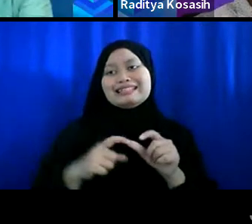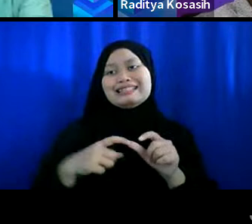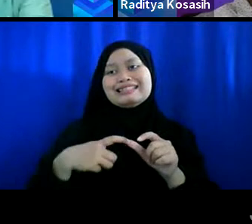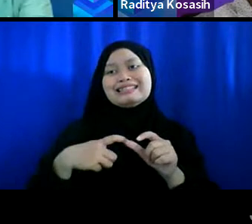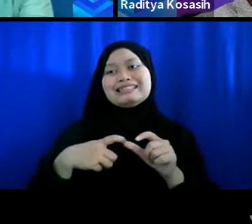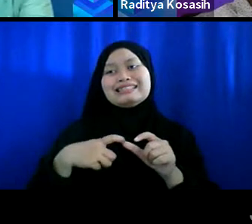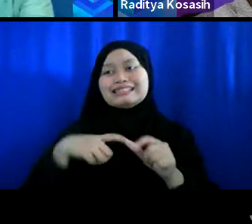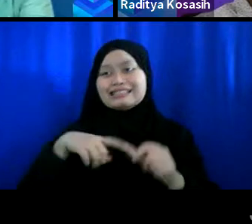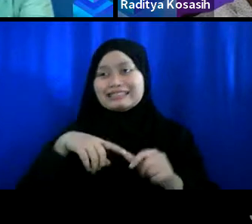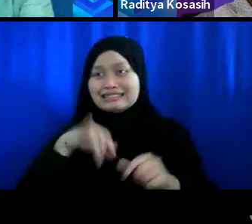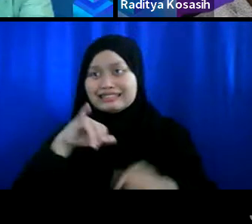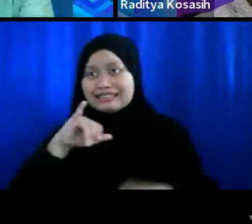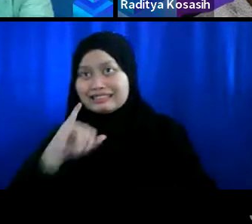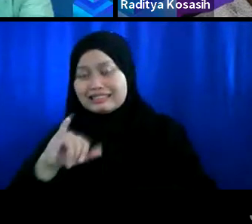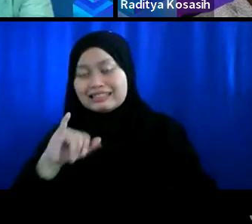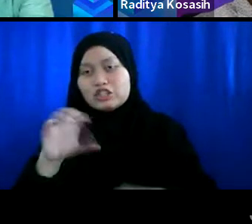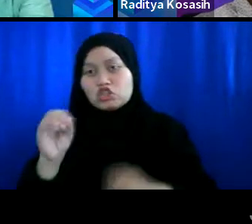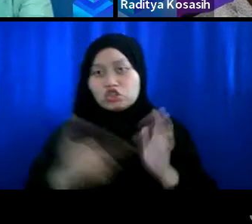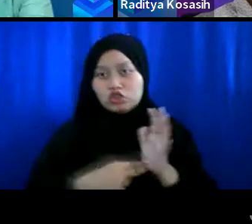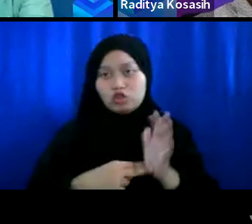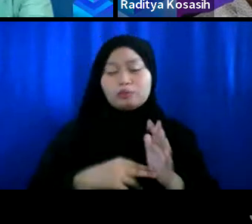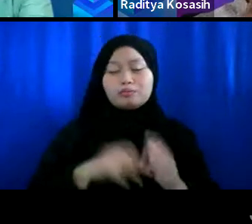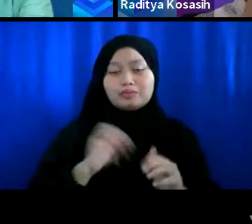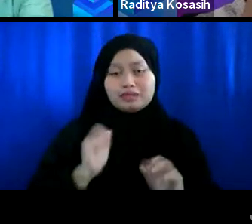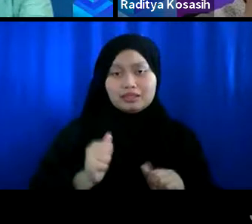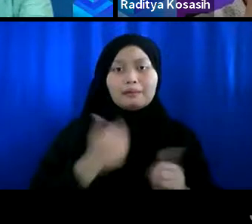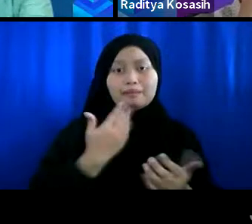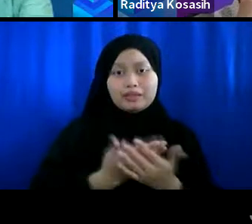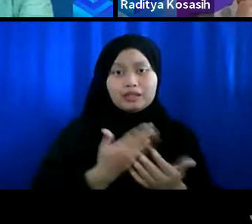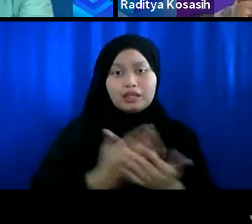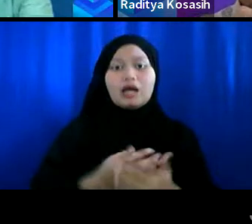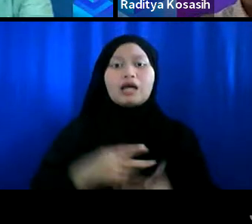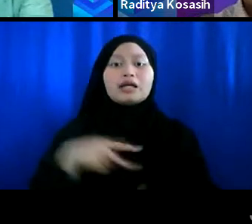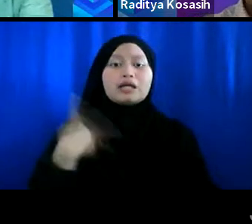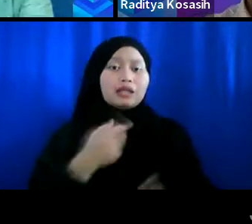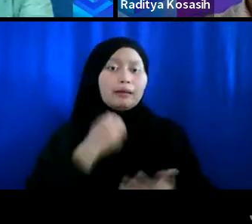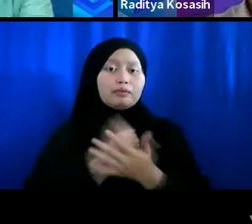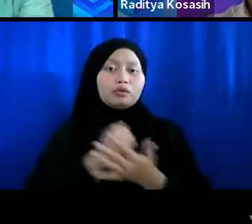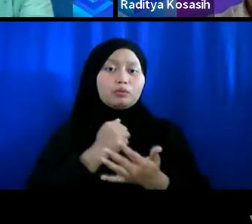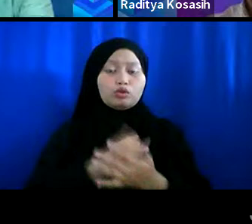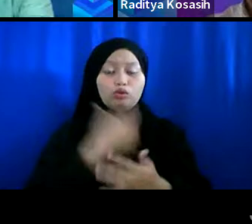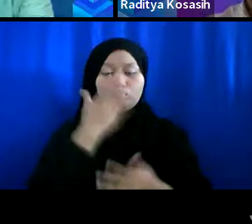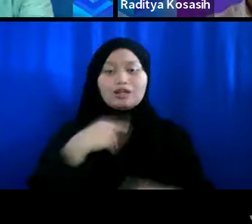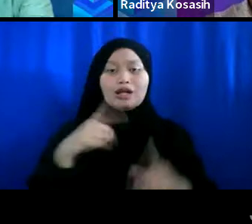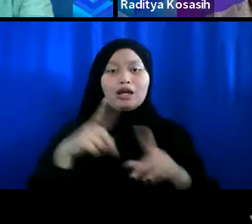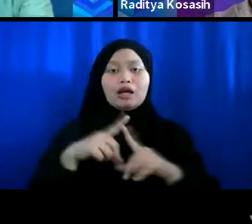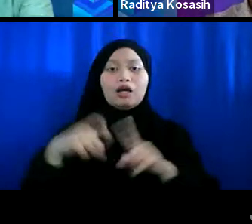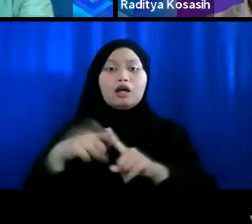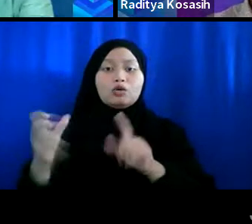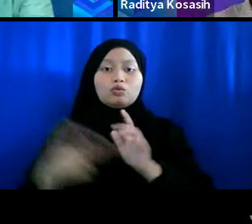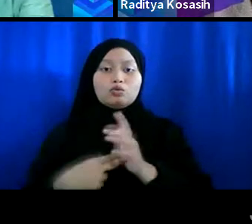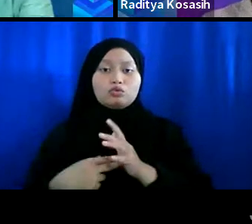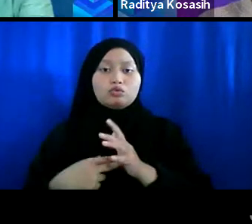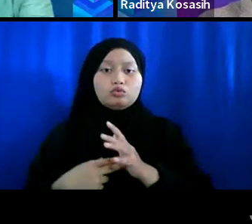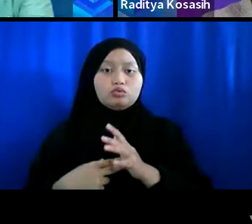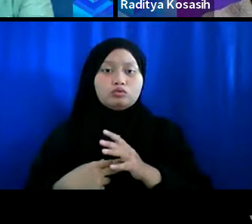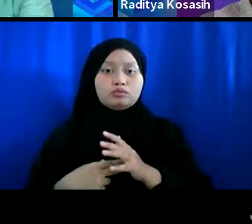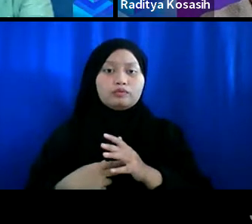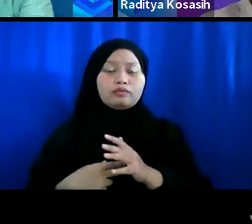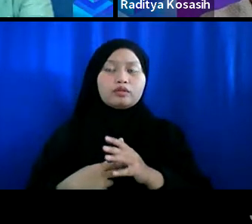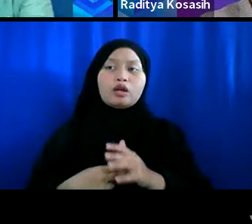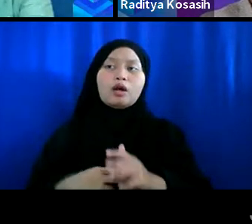bisa dilakukan itu bisa kita bisa kita bener-bener yang adalah pemilik akun ini dan itu wajib melakukan